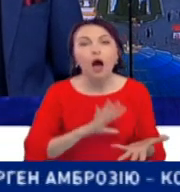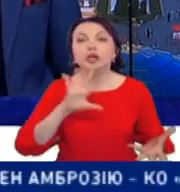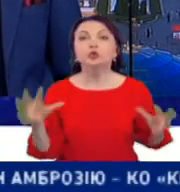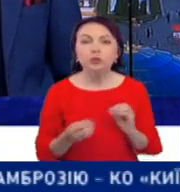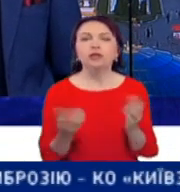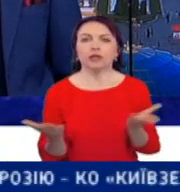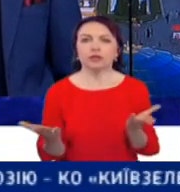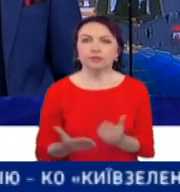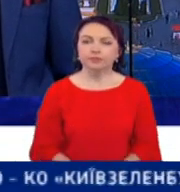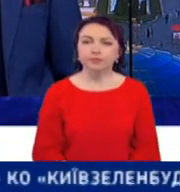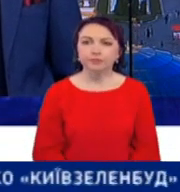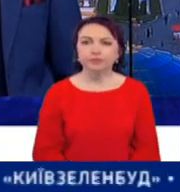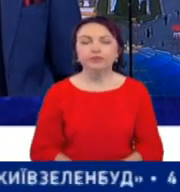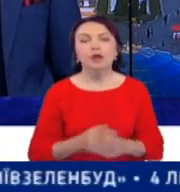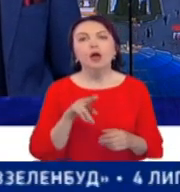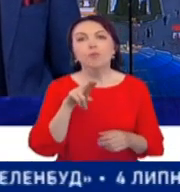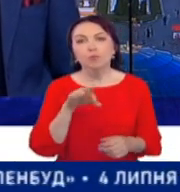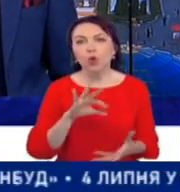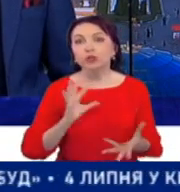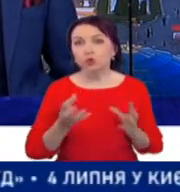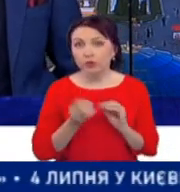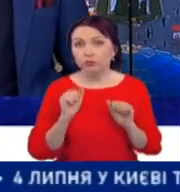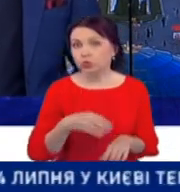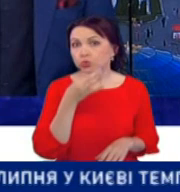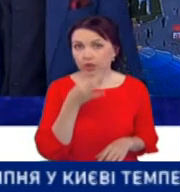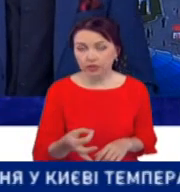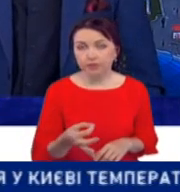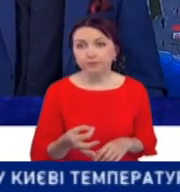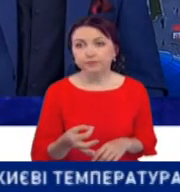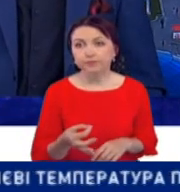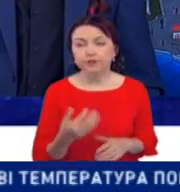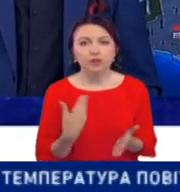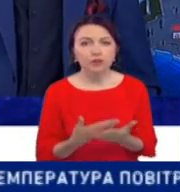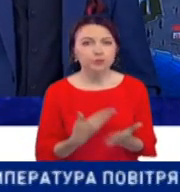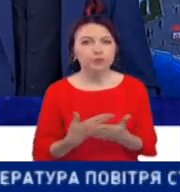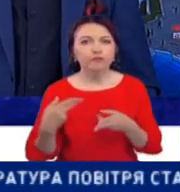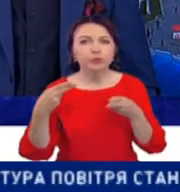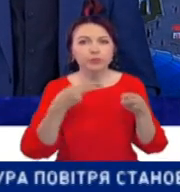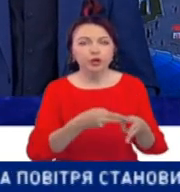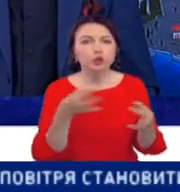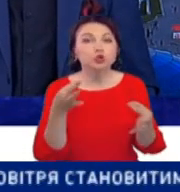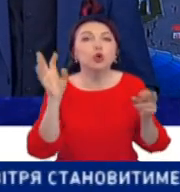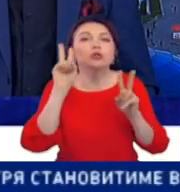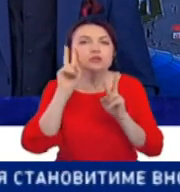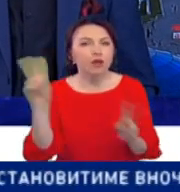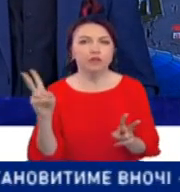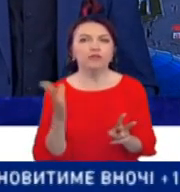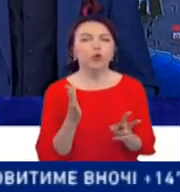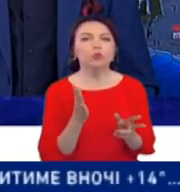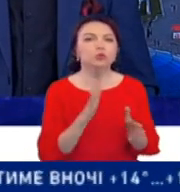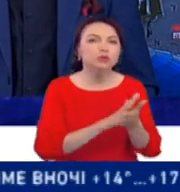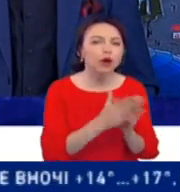результат? Значить, по результату, можу так сказати. Ну, знаєте, начебто вони приїхали, нічого не знали, в якому стані